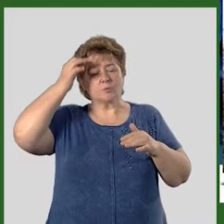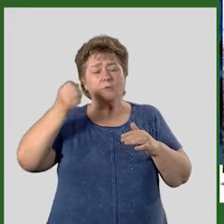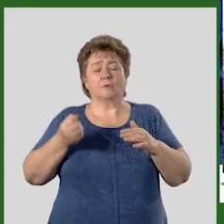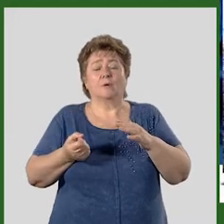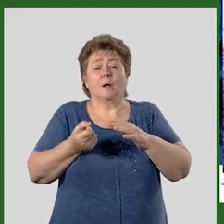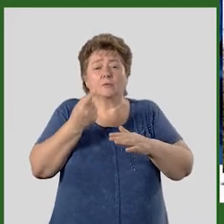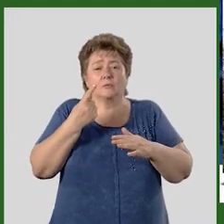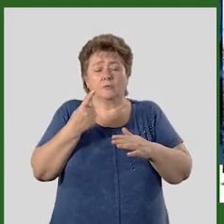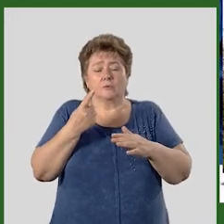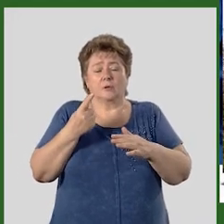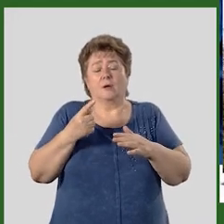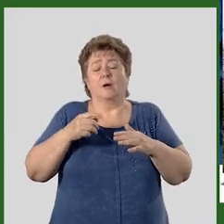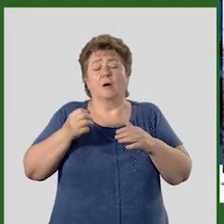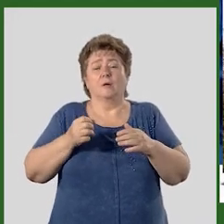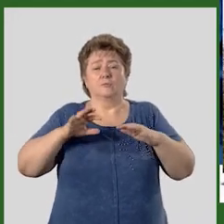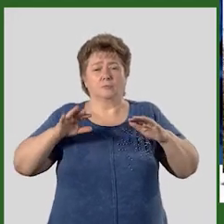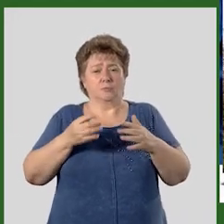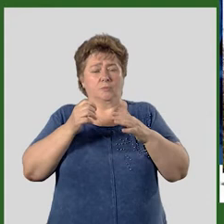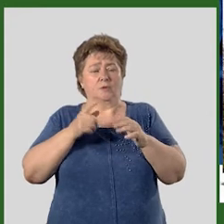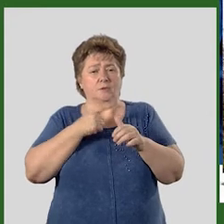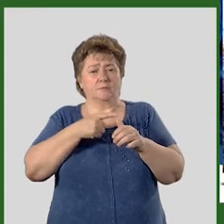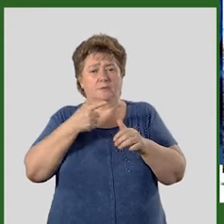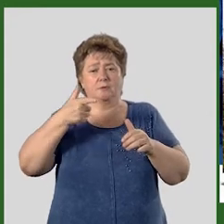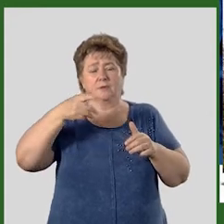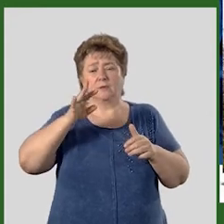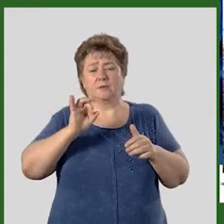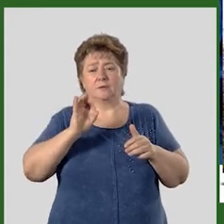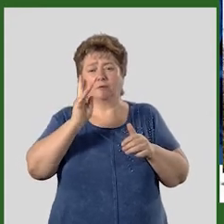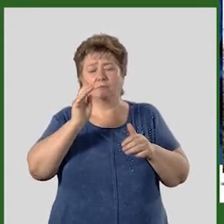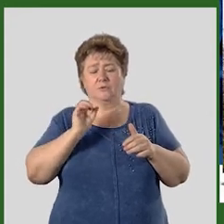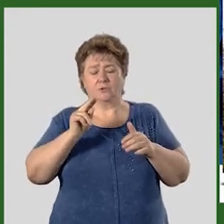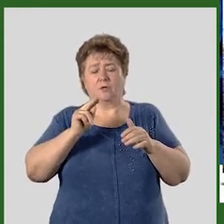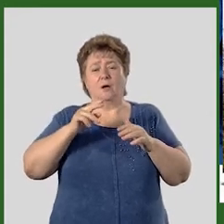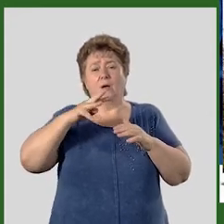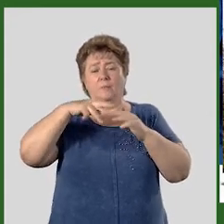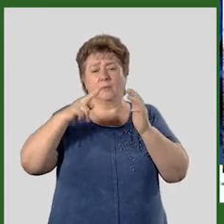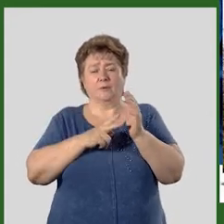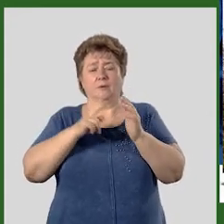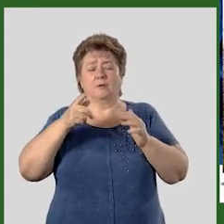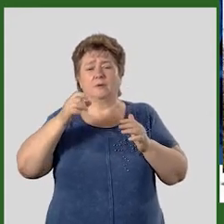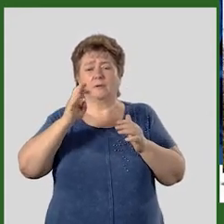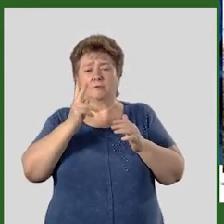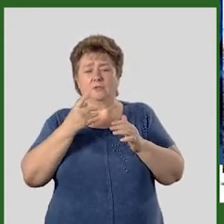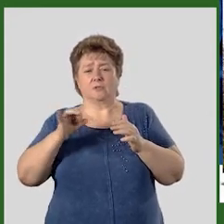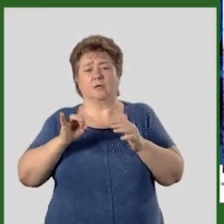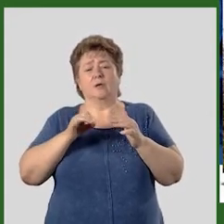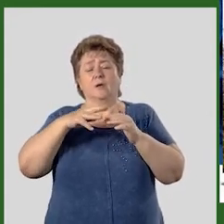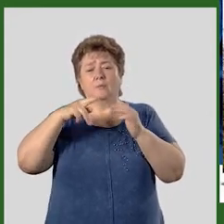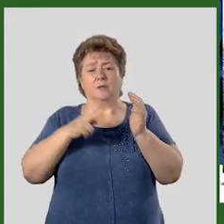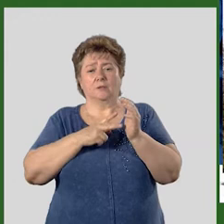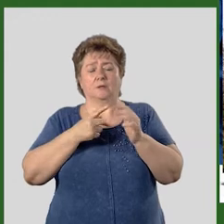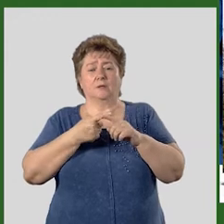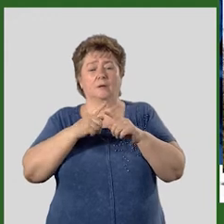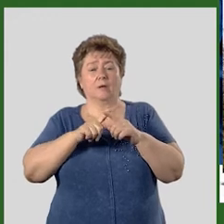вспомните, откуда произошло название гринвичского меридиана. Гринвичский меридиан – это